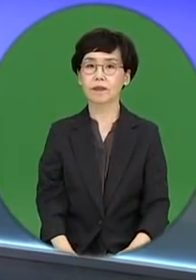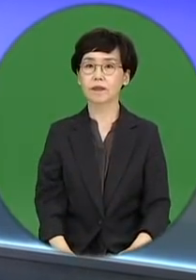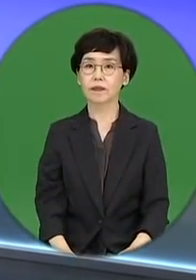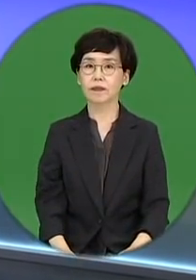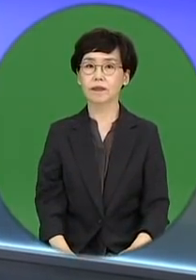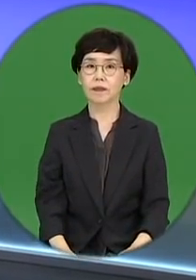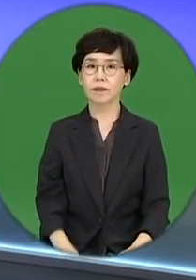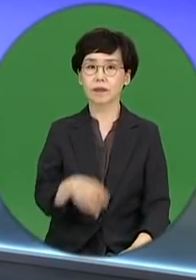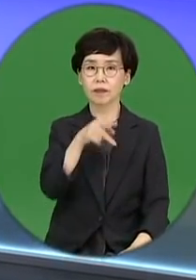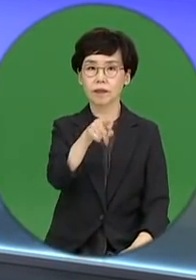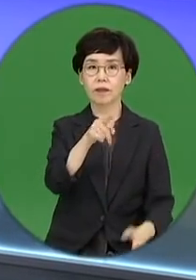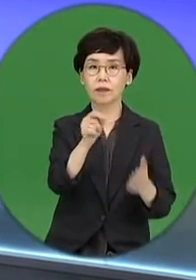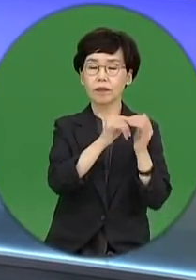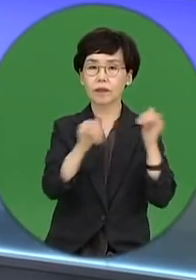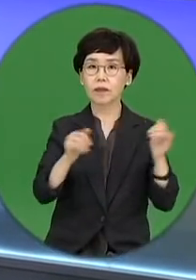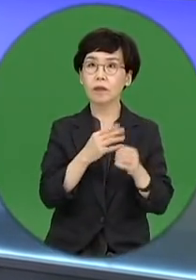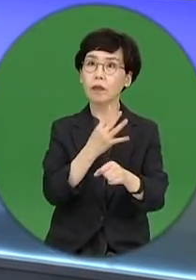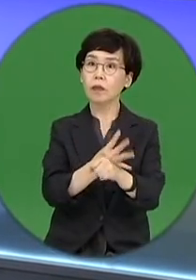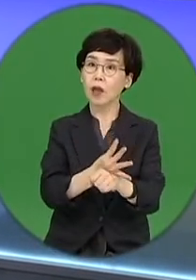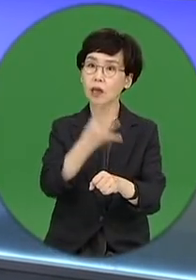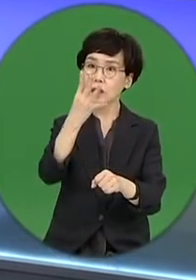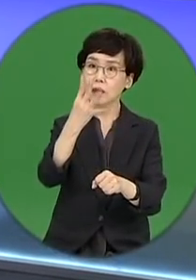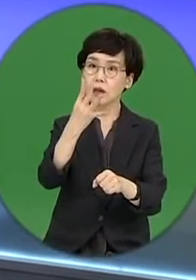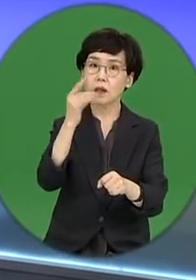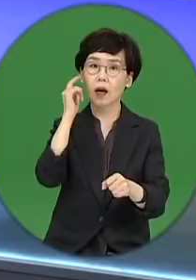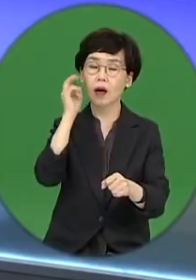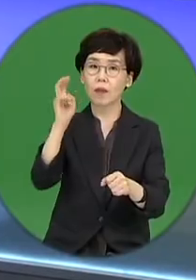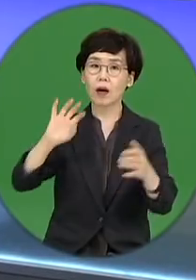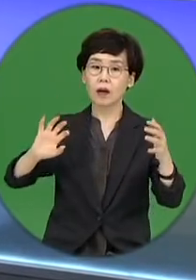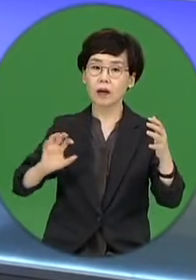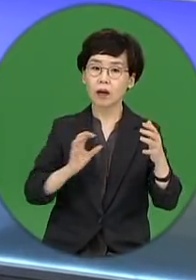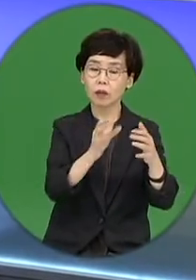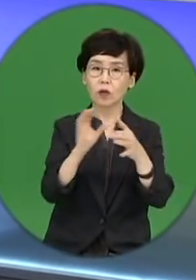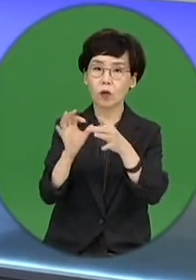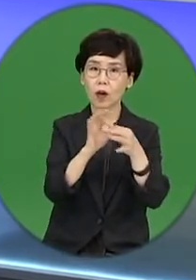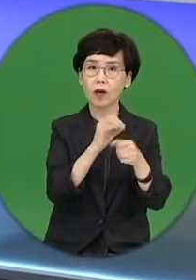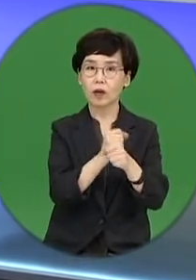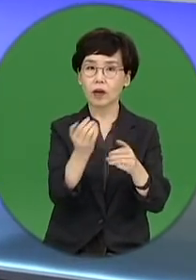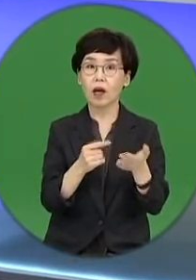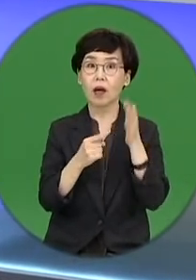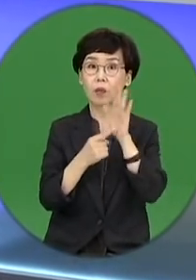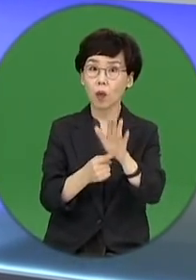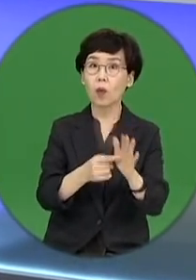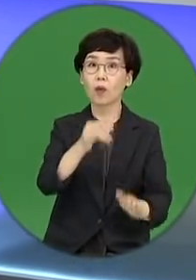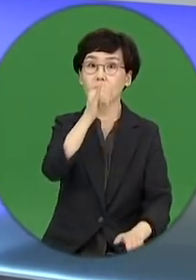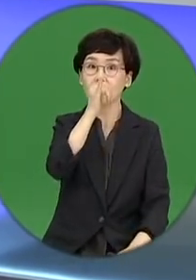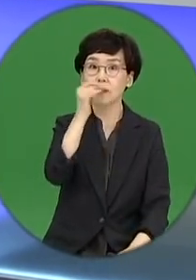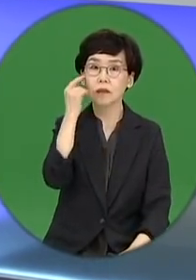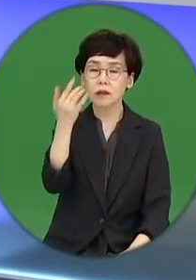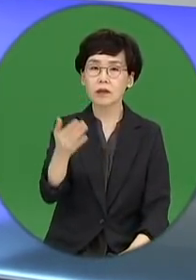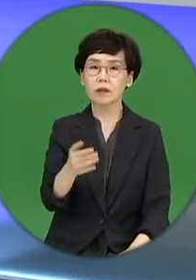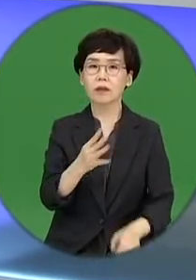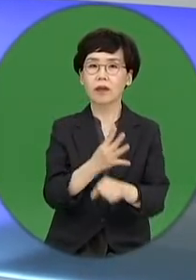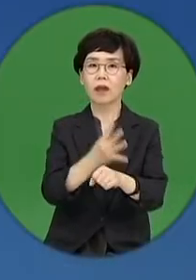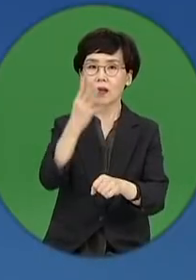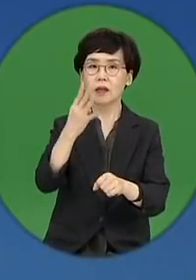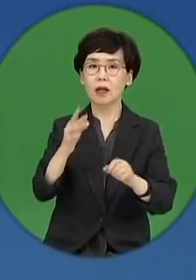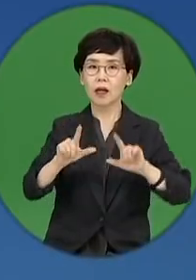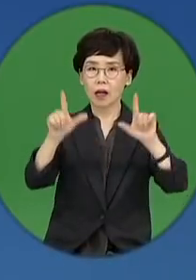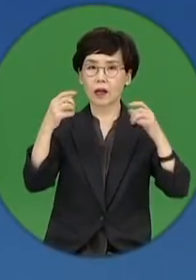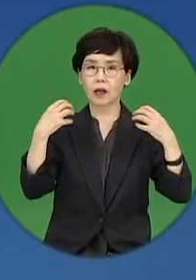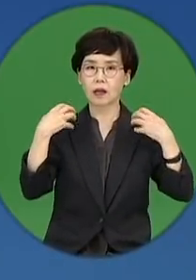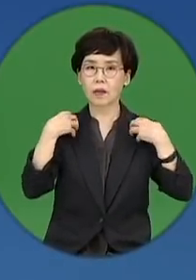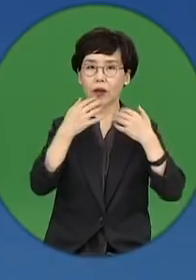서동균 기자, 네. 4시에 아마 태풍과 관련한 새로운 또 예보가 나오지 않았습니까? 네, 16시에 기상청에서 태풍 예보를